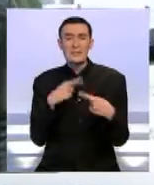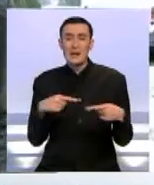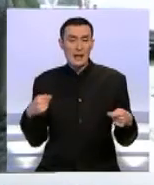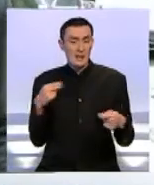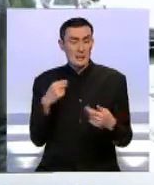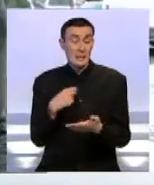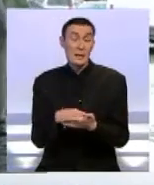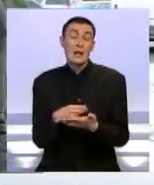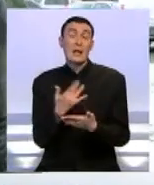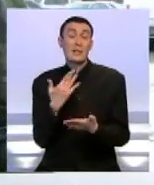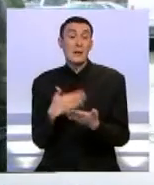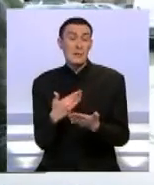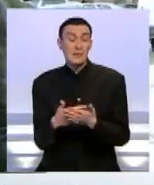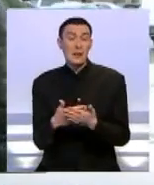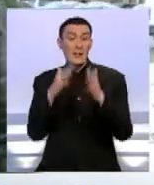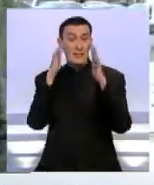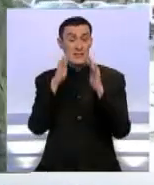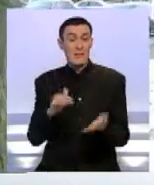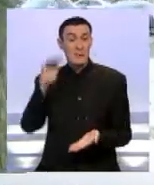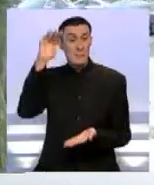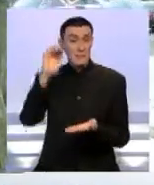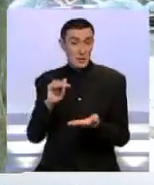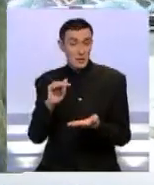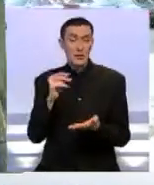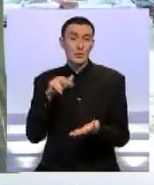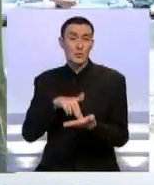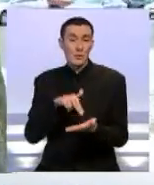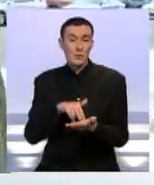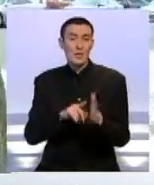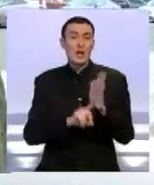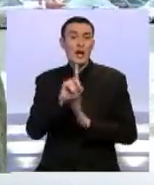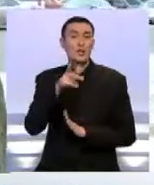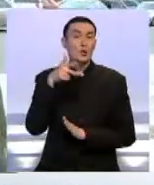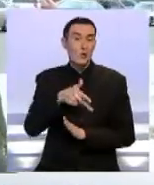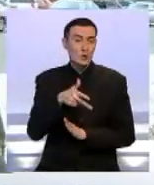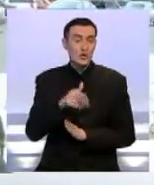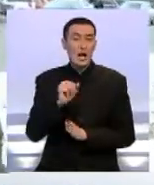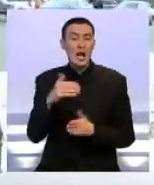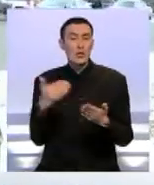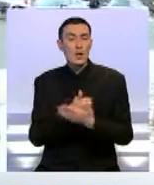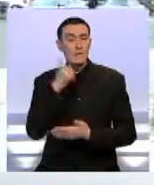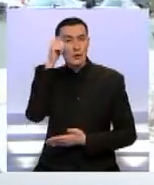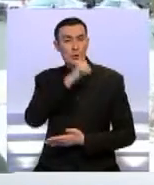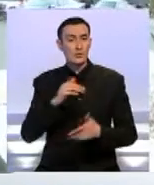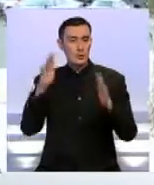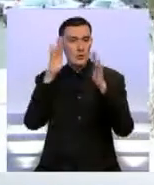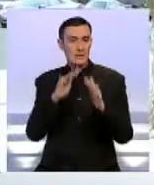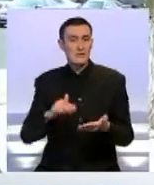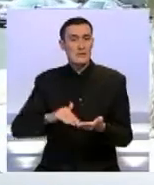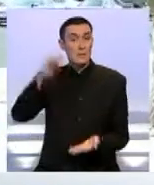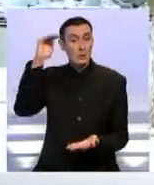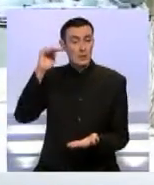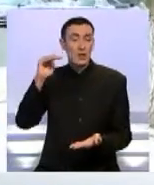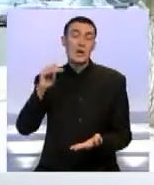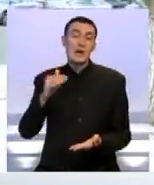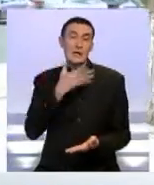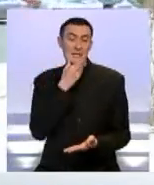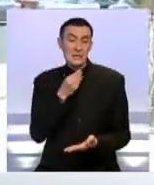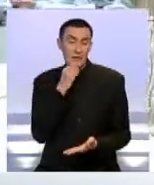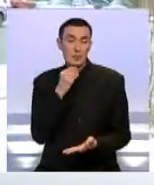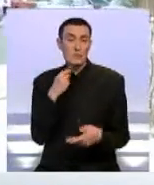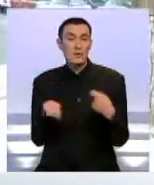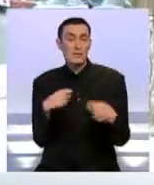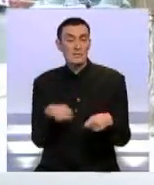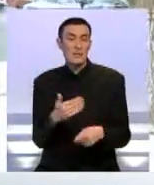разные. К примеру, деревце поменьше стоит от 3000, а за новогоднюю красавицу подлиннее и попушистее продавцы